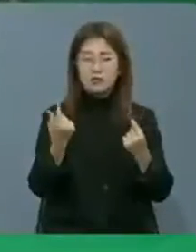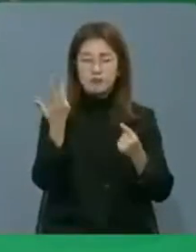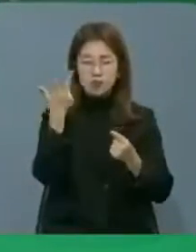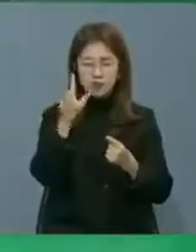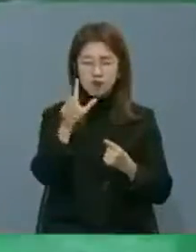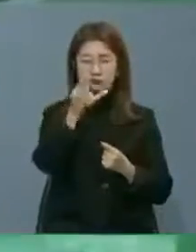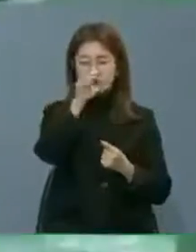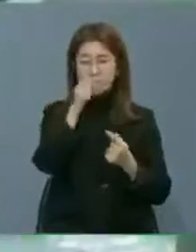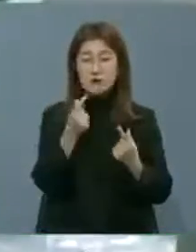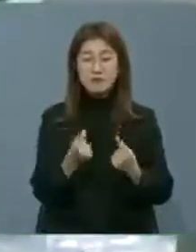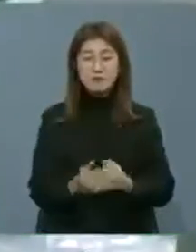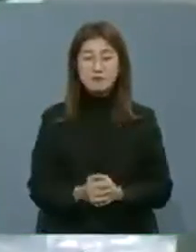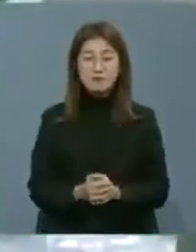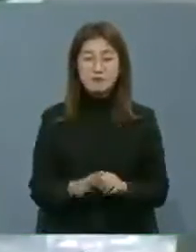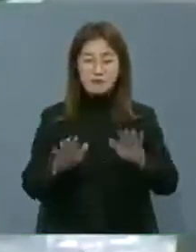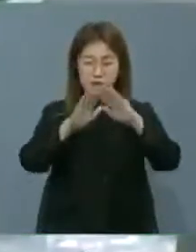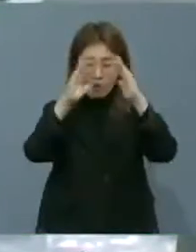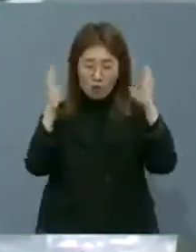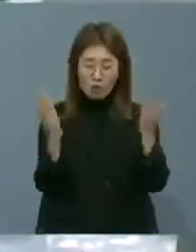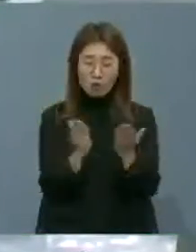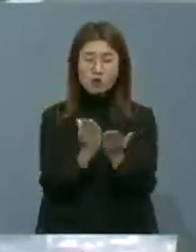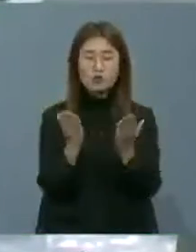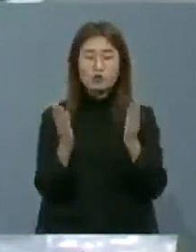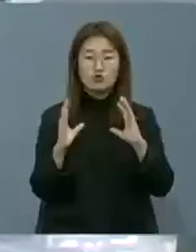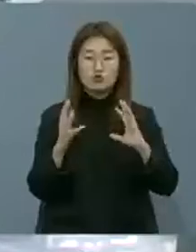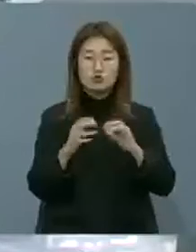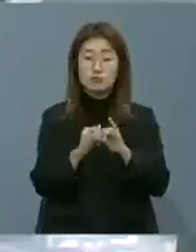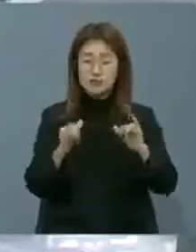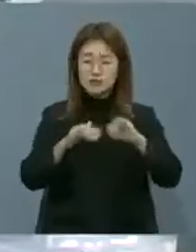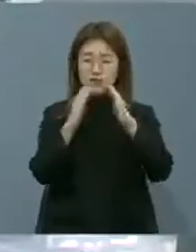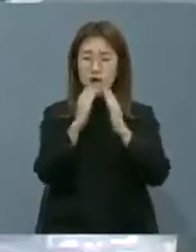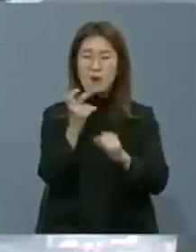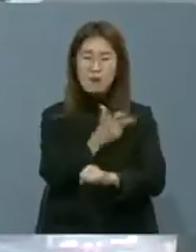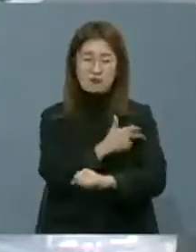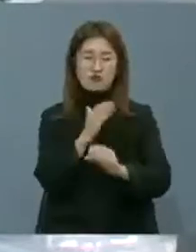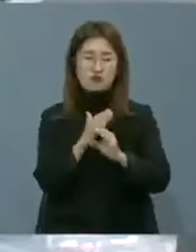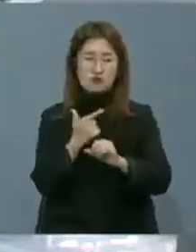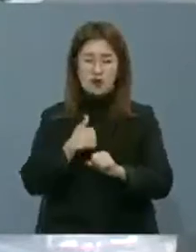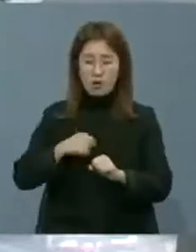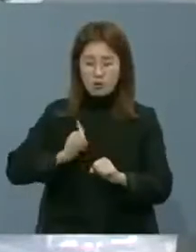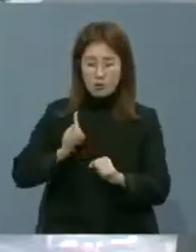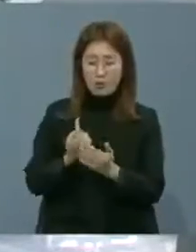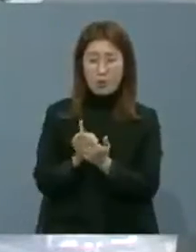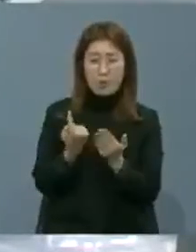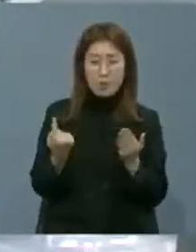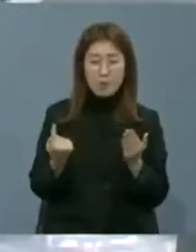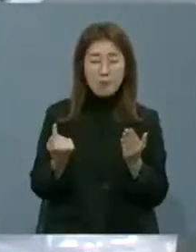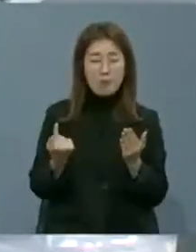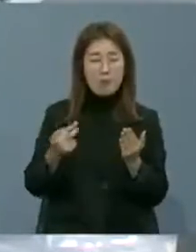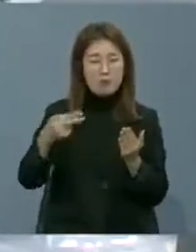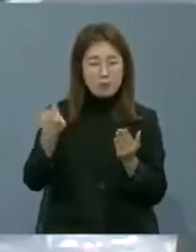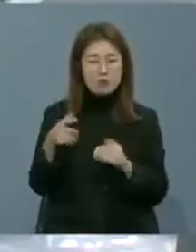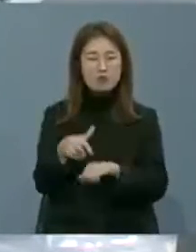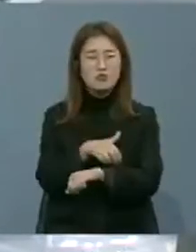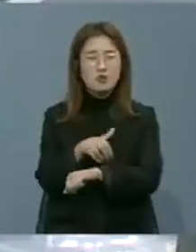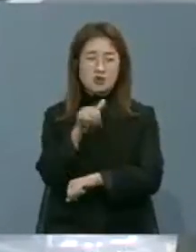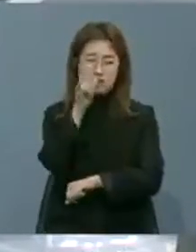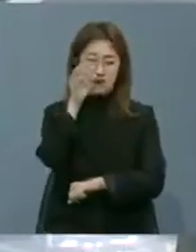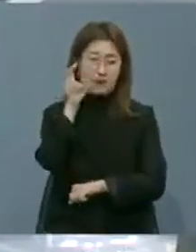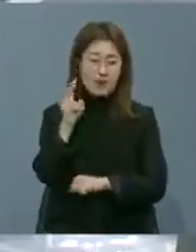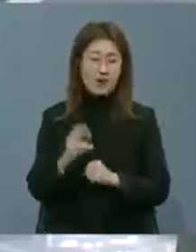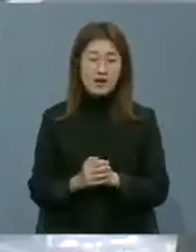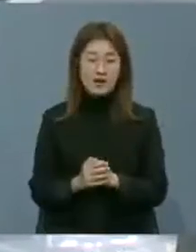좋겠습니다 모든 국민들이 다 맞는 거고 좋은 제안 맞아 봐 짜 좀 불편한 부분도 있을 거고